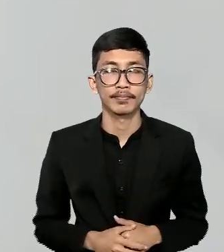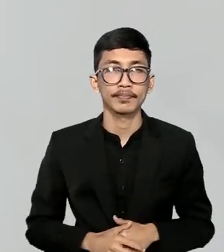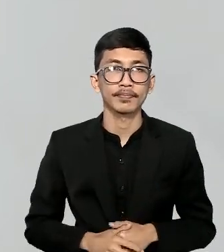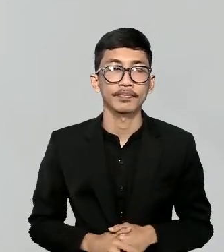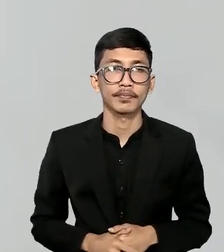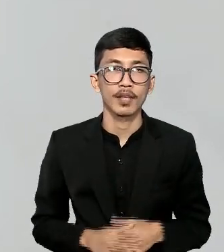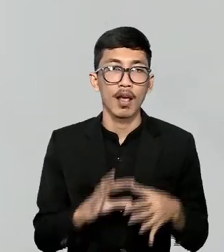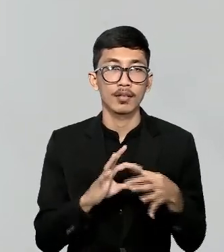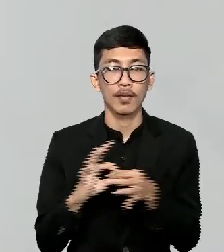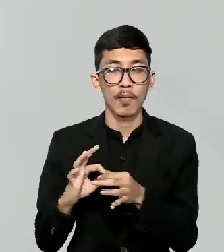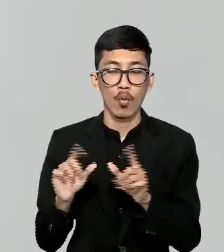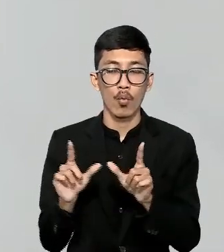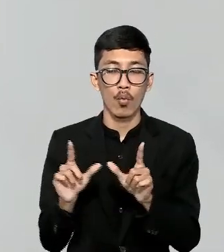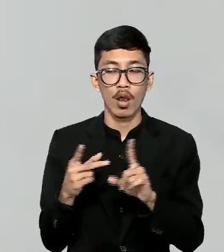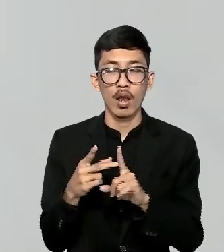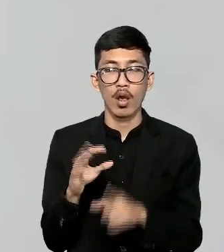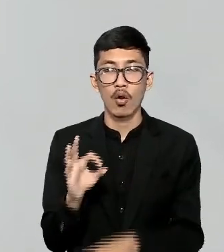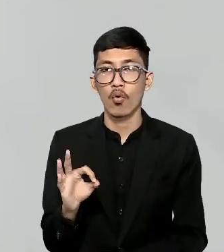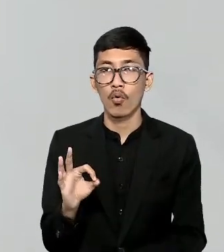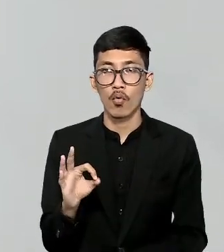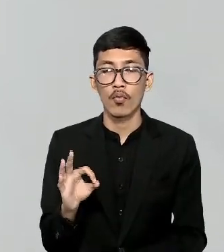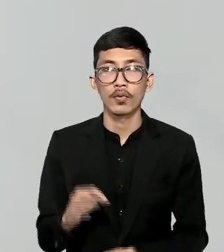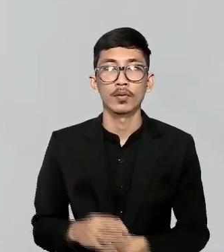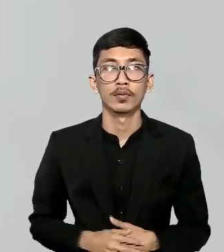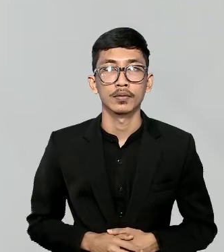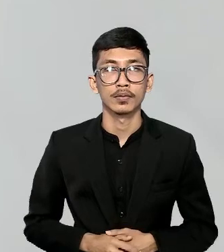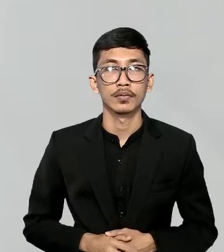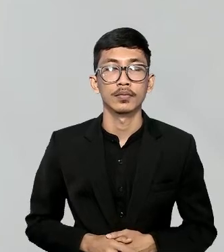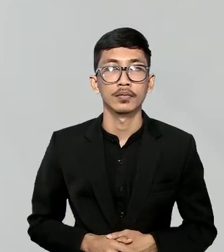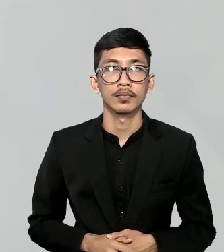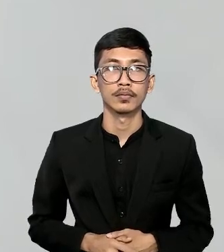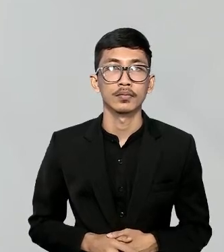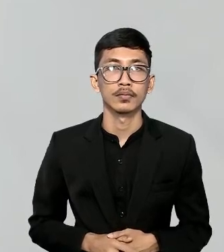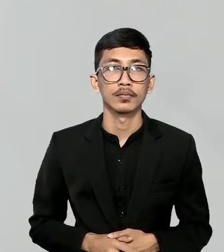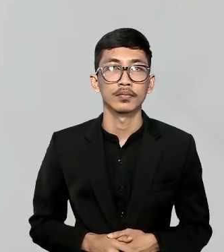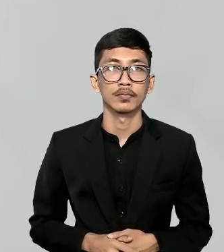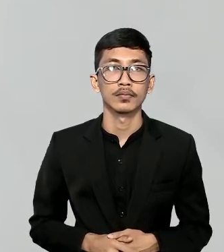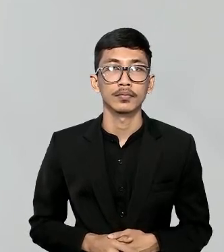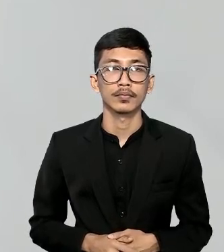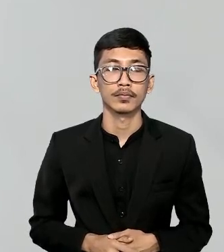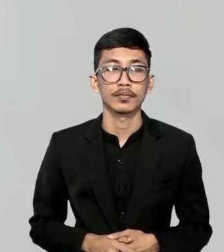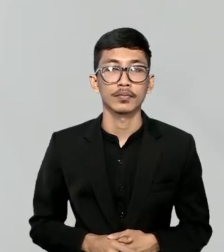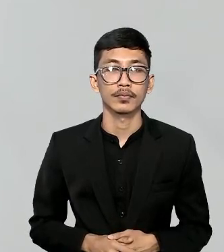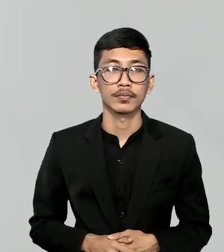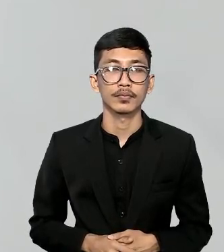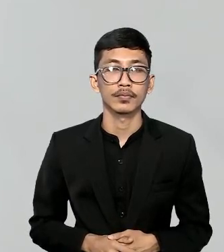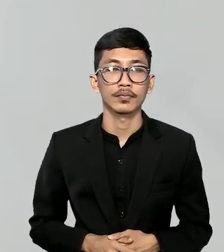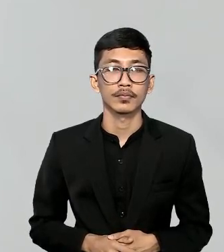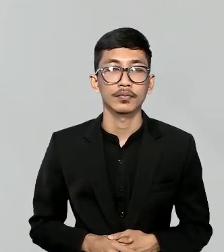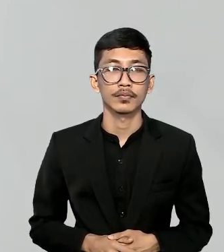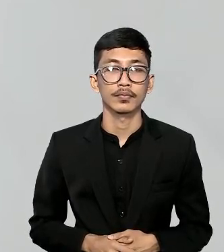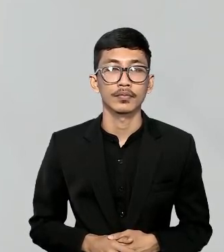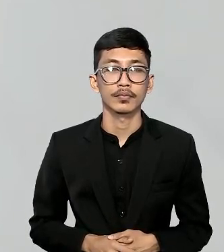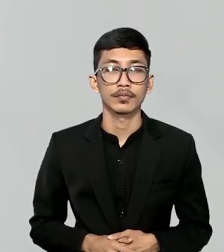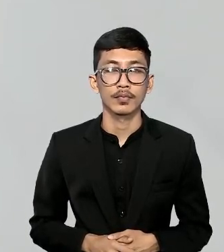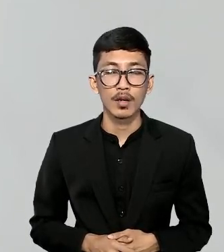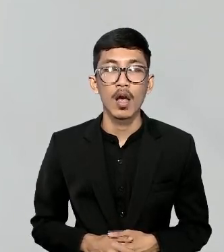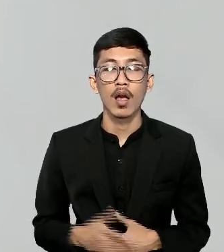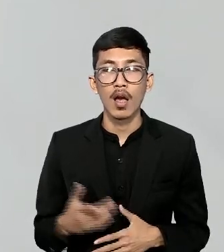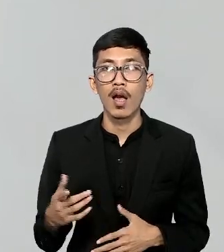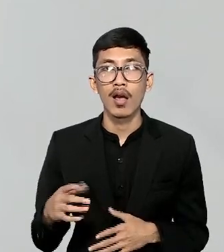bekerjasama dengan Who tentunya sepengetahuan saya yang sudah teramati adalah peningkatan jumlah kasus yang relatif lebih cepat dari Strange